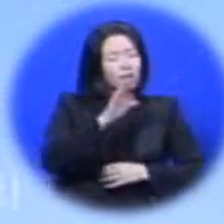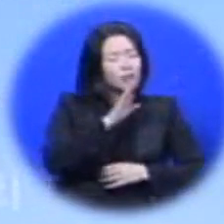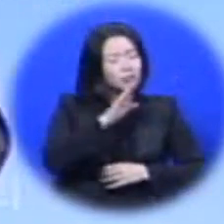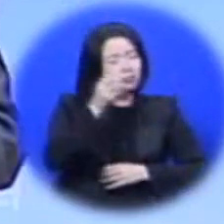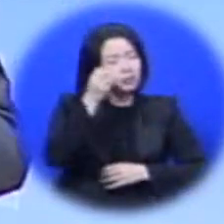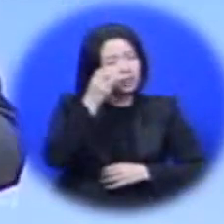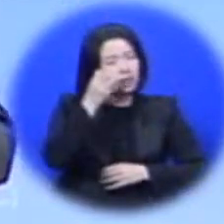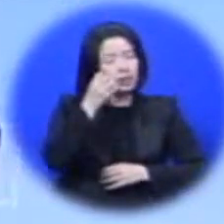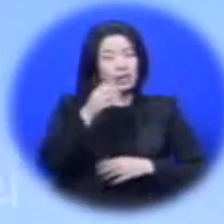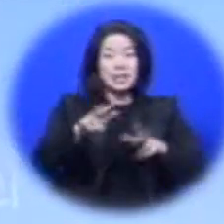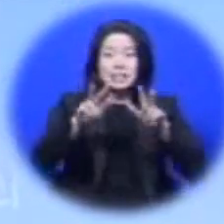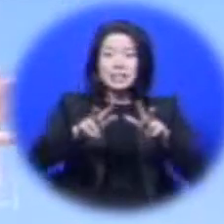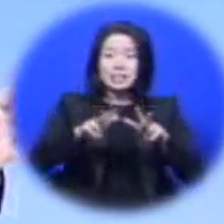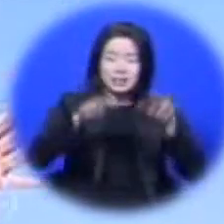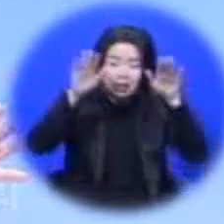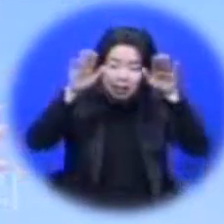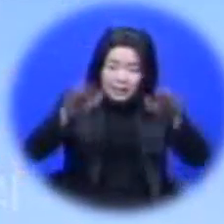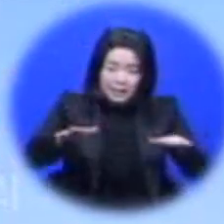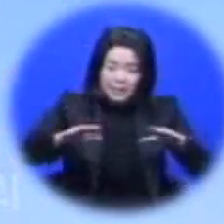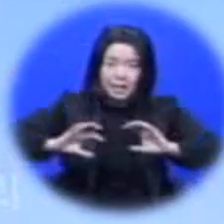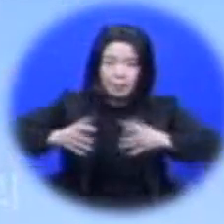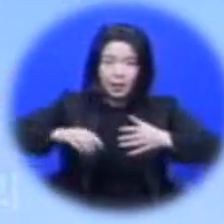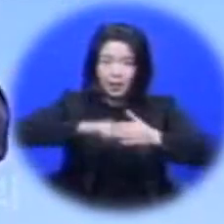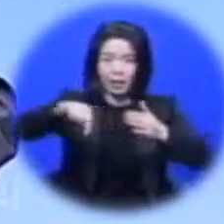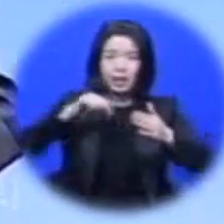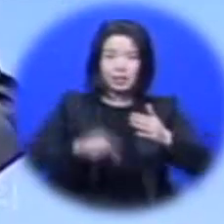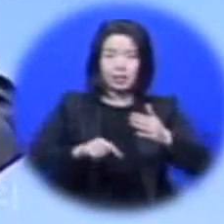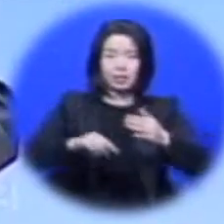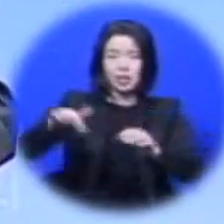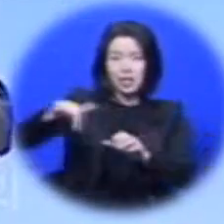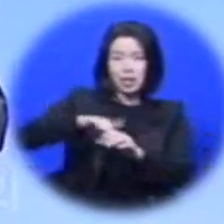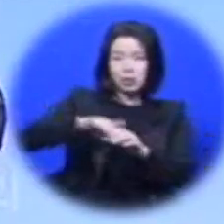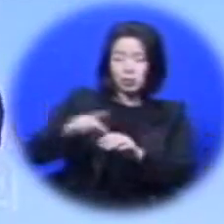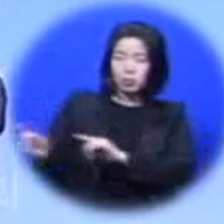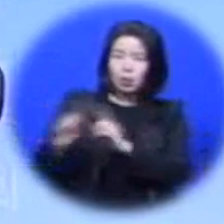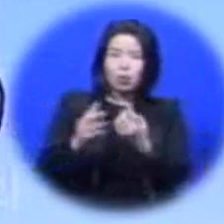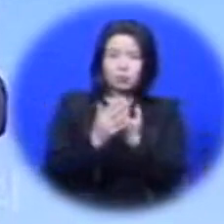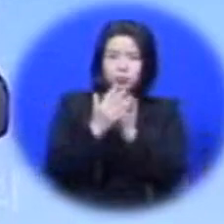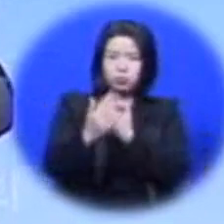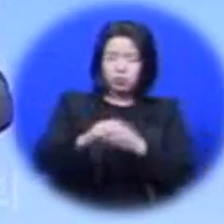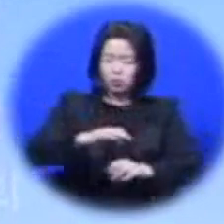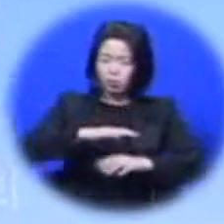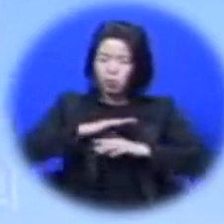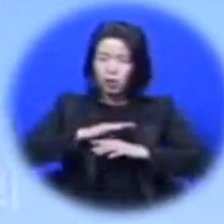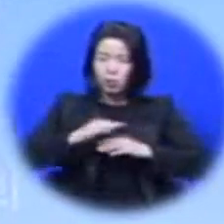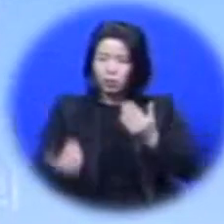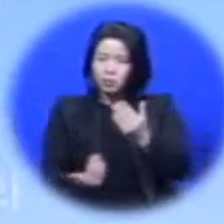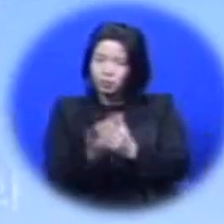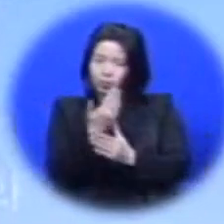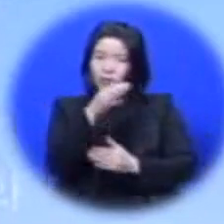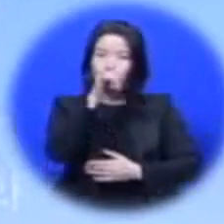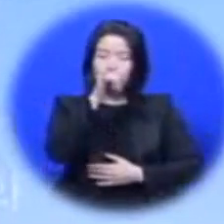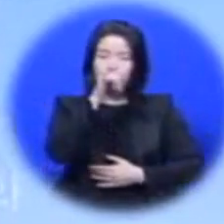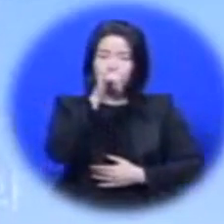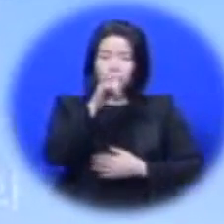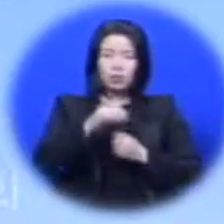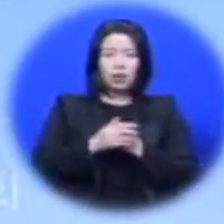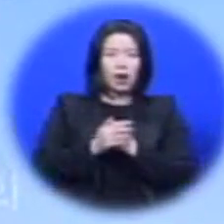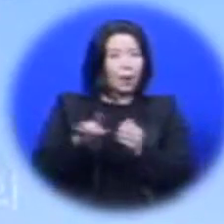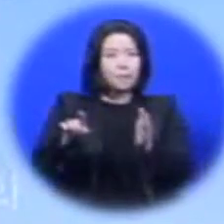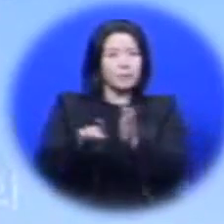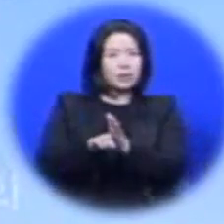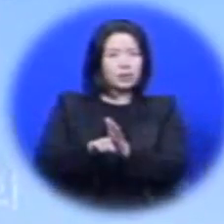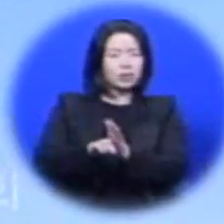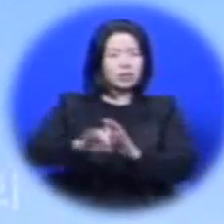묘하게도 지금 이슬람 국가들 안에는 기독교의 부흥이 또 놀랍게 일어나고 있습니다.